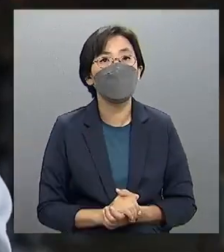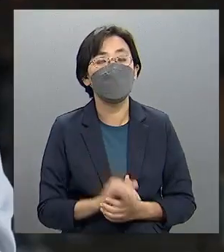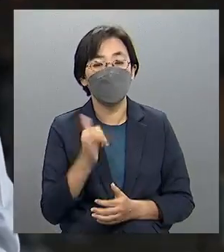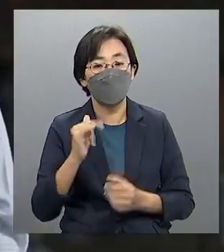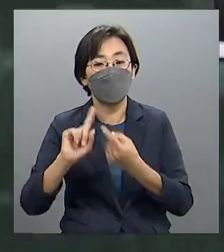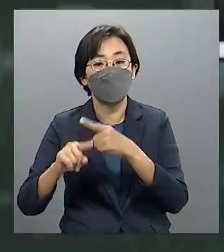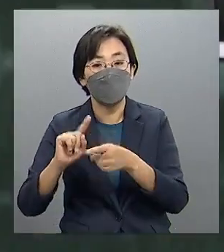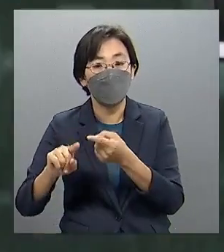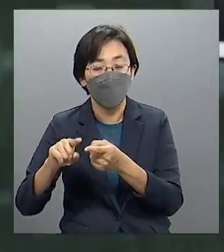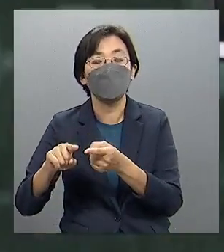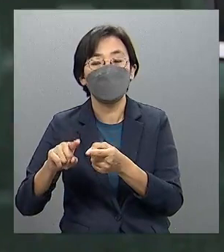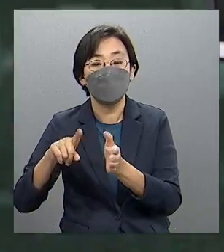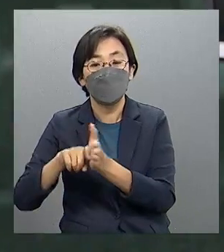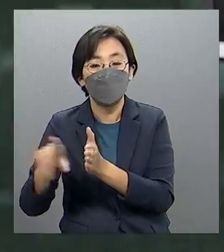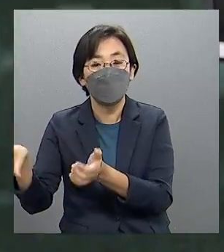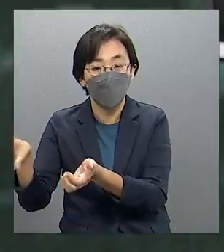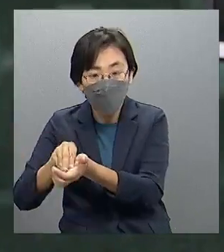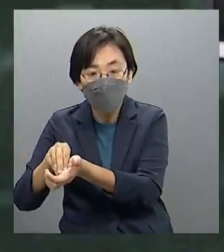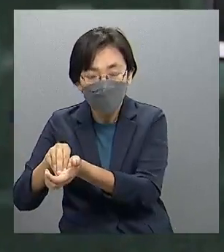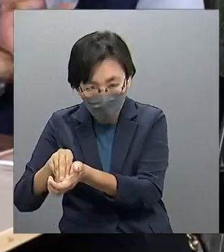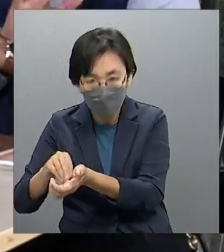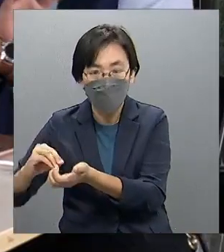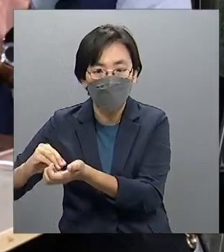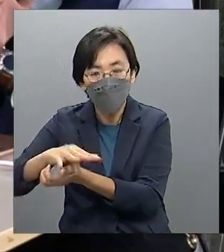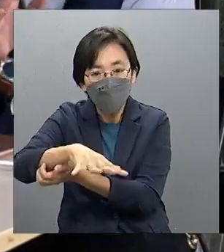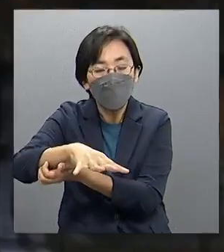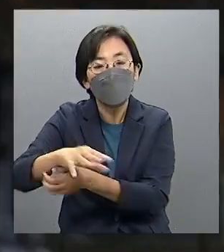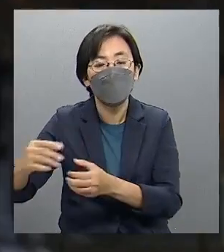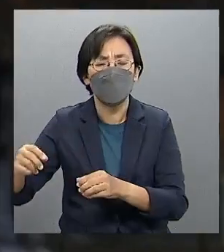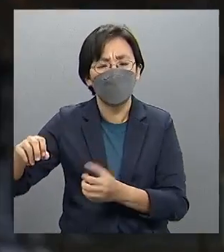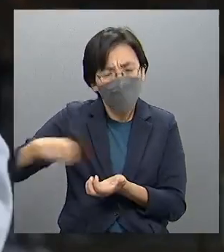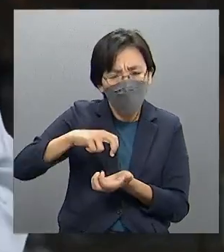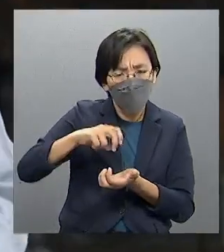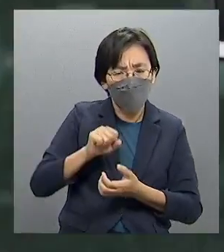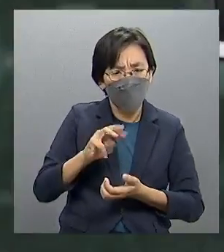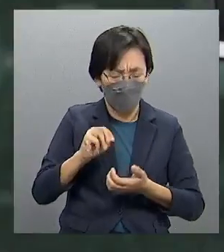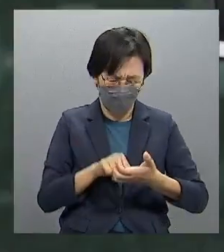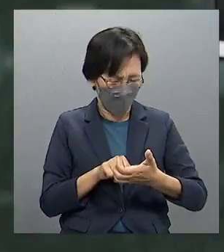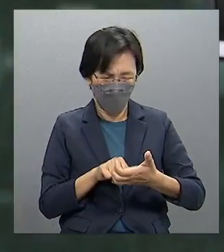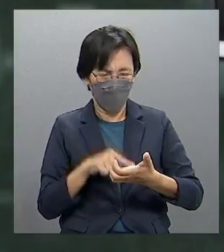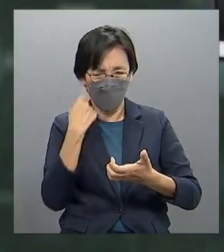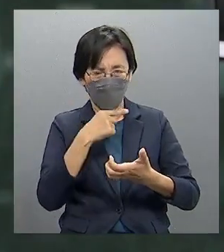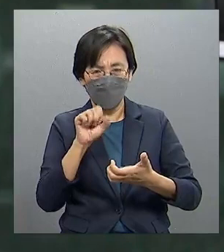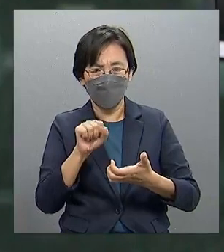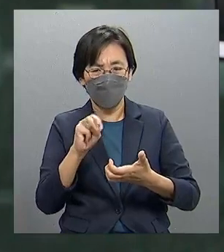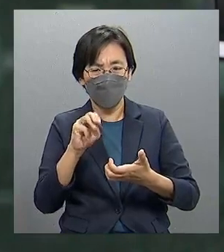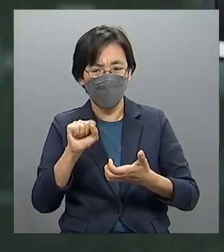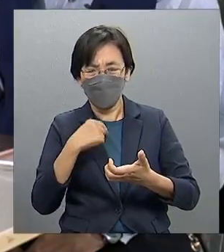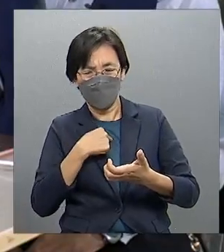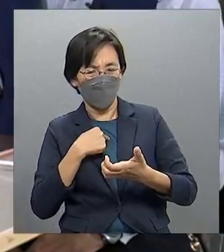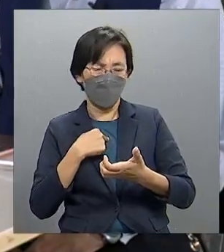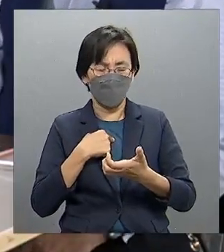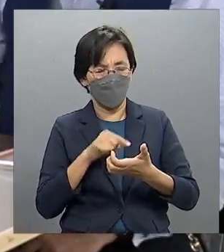แล้วไวรัสมันส่ง อ ะไรก็ตามที่มา SMS ไม่ควรไว้ใจไปก่อน ครับครับ ไม่ควรไว้ใจไปก่อนเลย แล้วแพทเทิร์นที่ส่วนมากมันจะส่งม